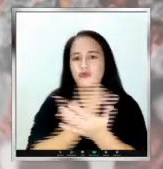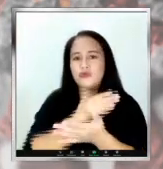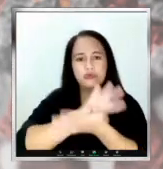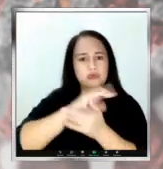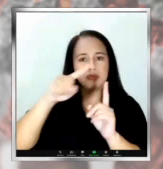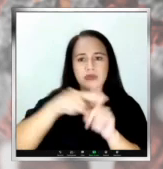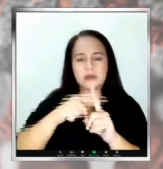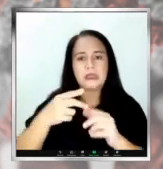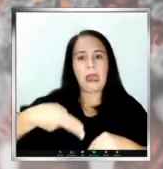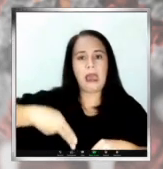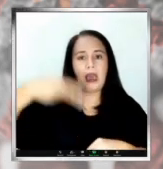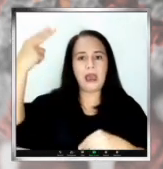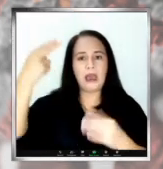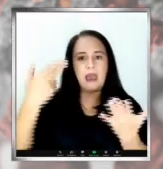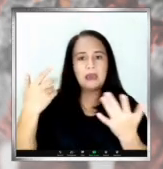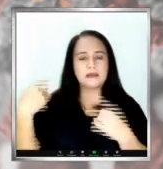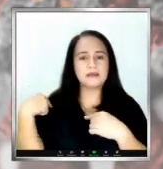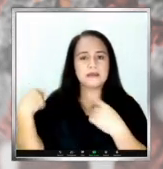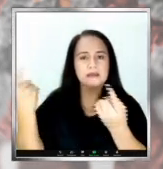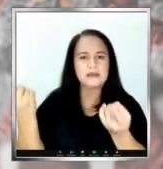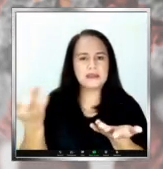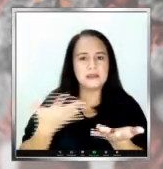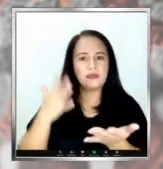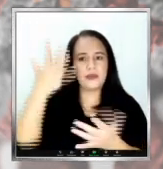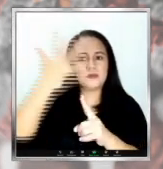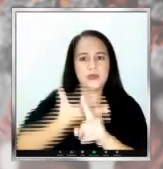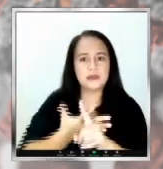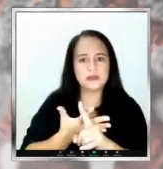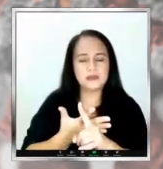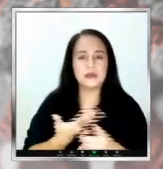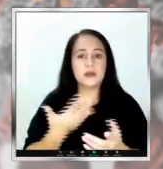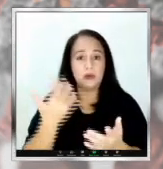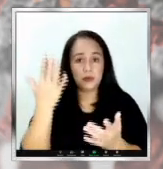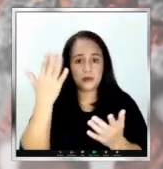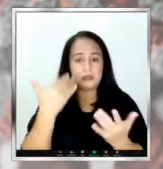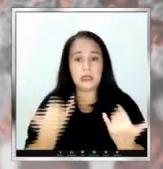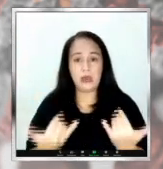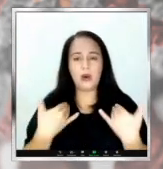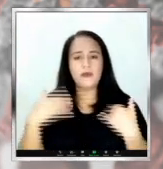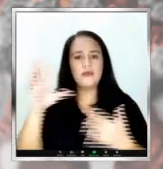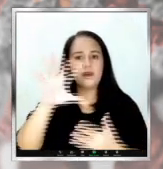sa nakalipas na halos 5 buwan. At dahil po dyan, umabot na sa